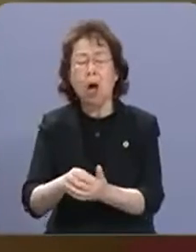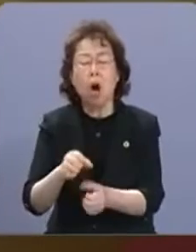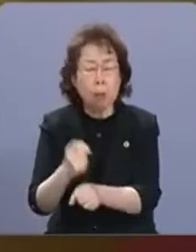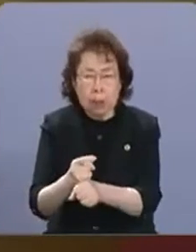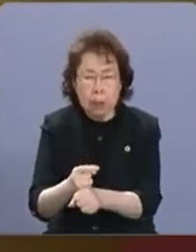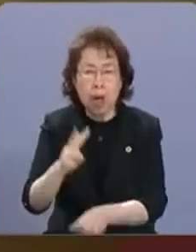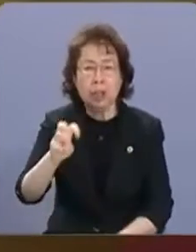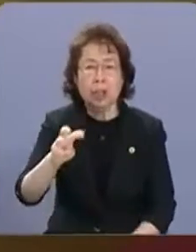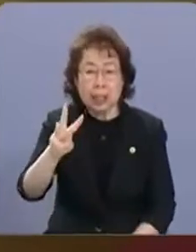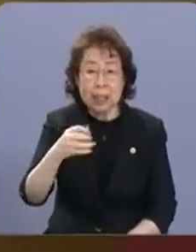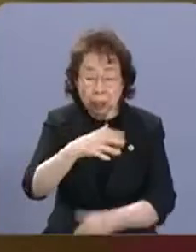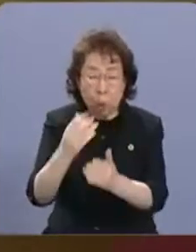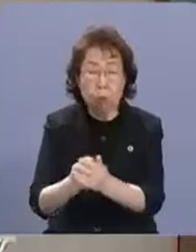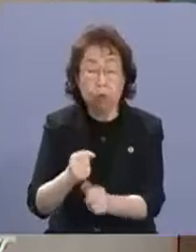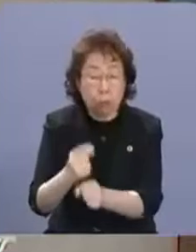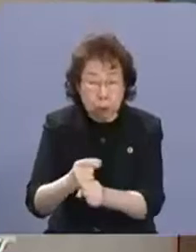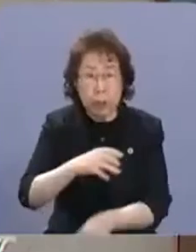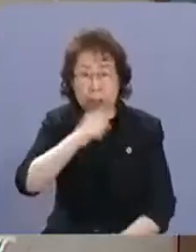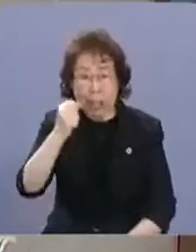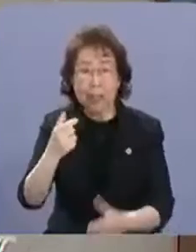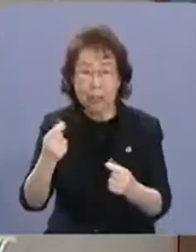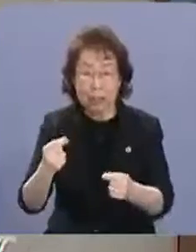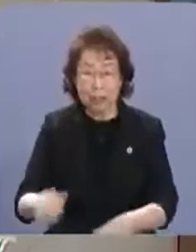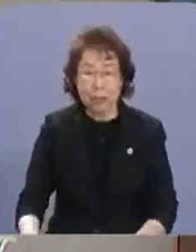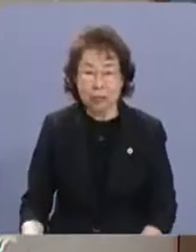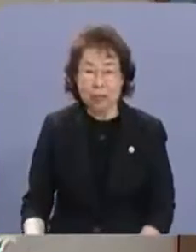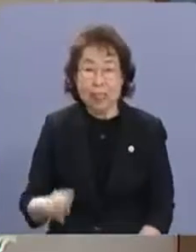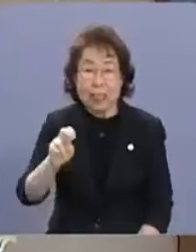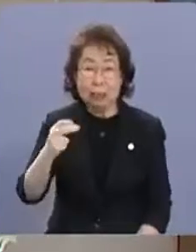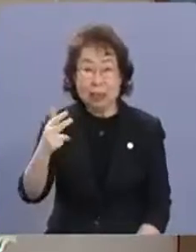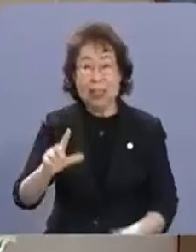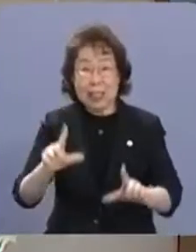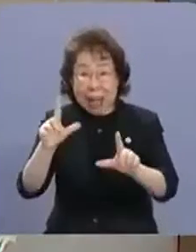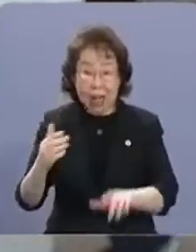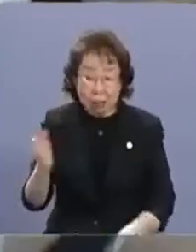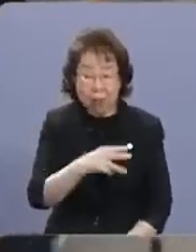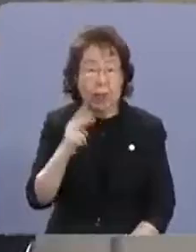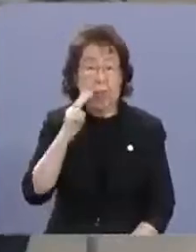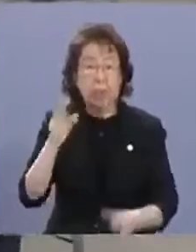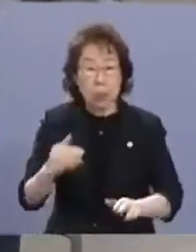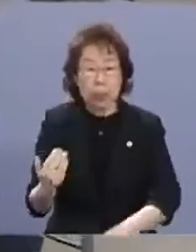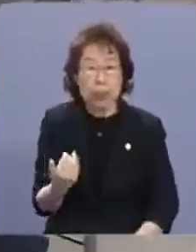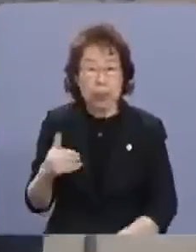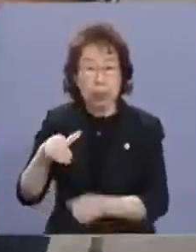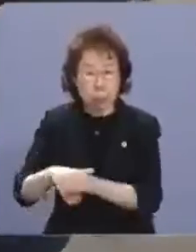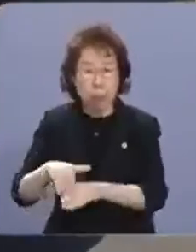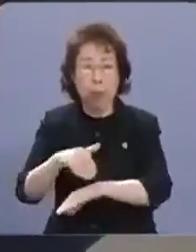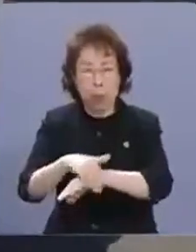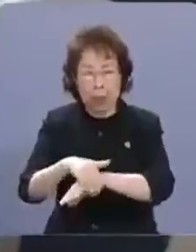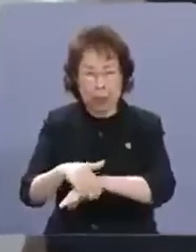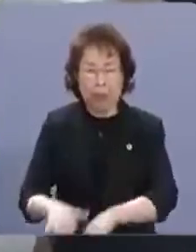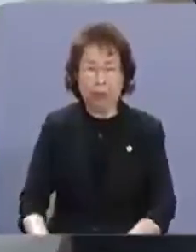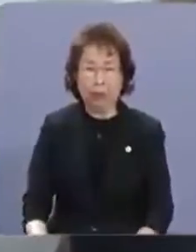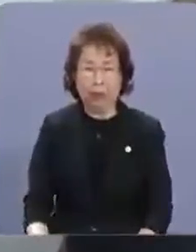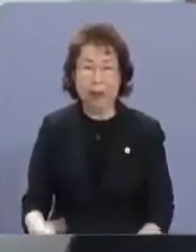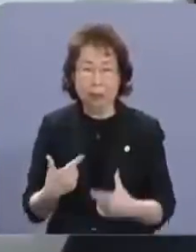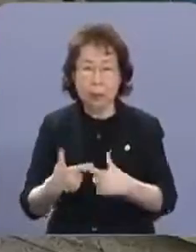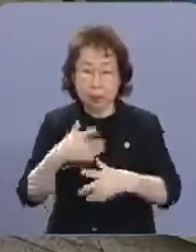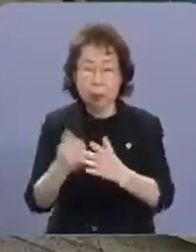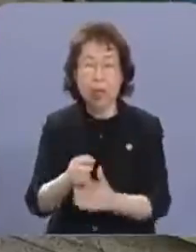33명이 무투표 당선됐습니다. 사전투표는 오는 27일부터 이틀 동안 치러집니다. 부산에서는